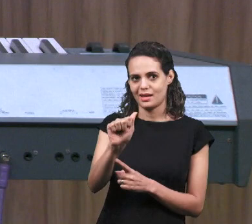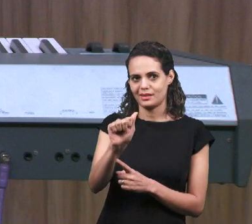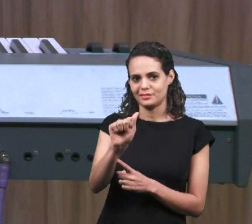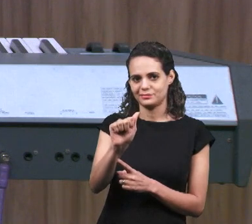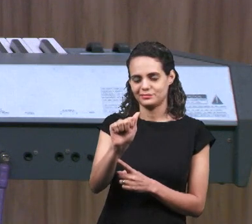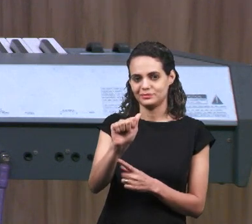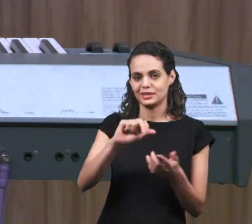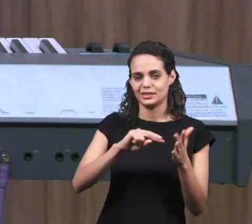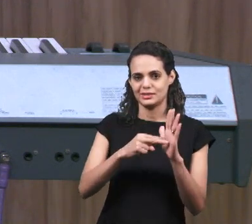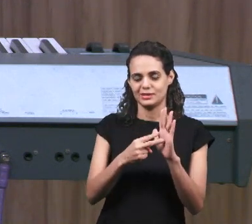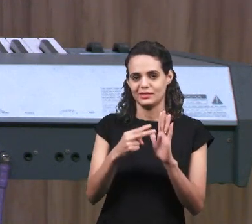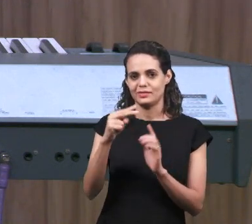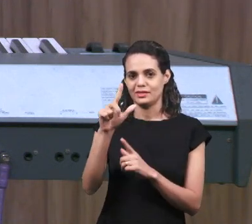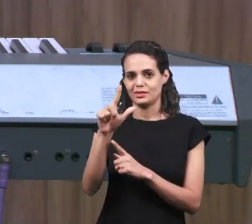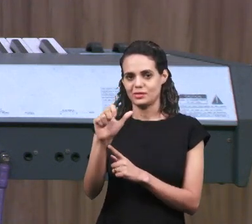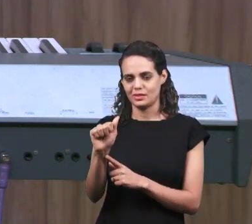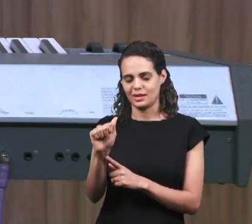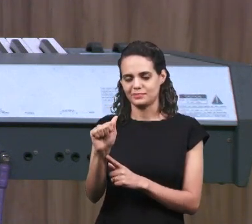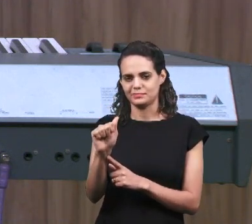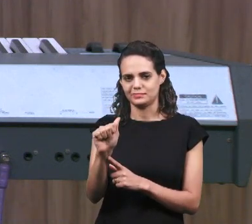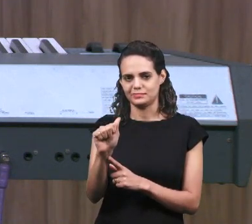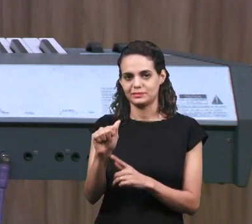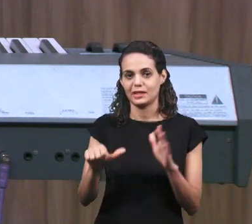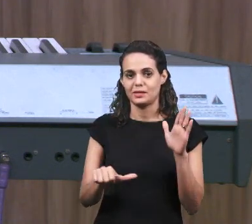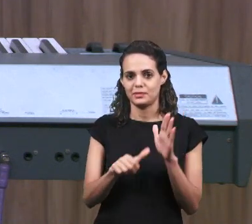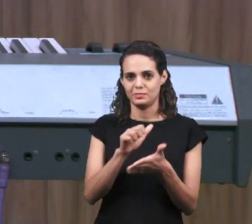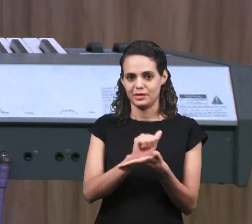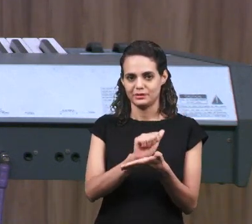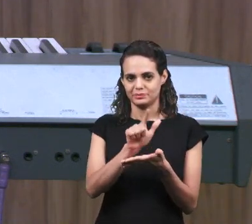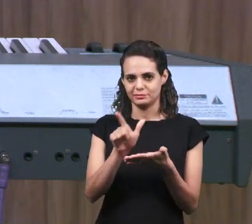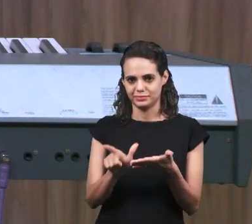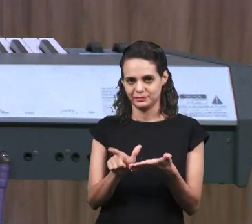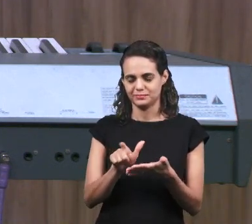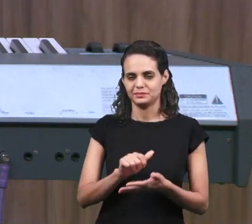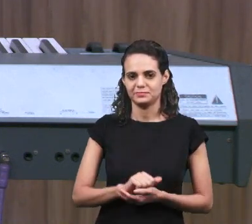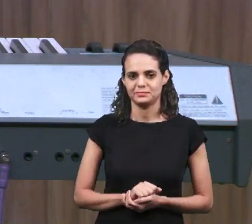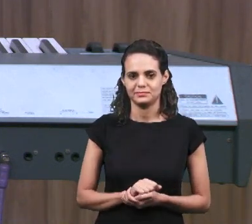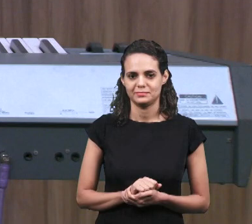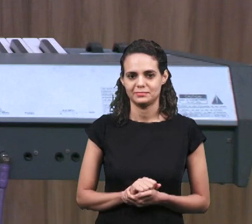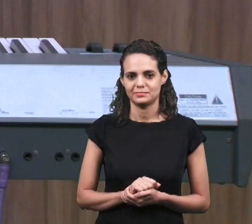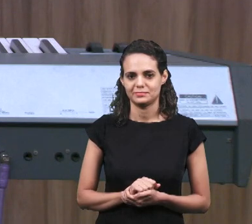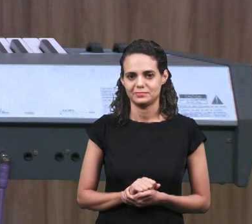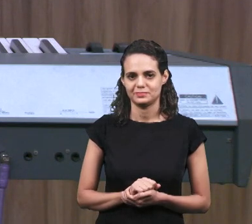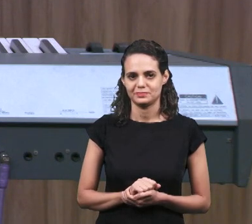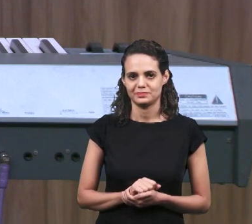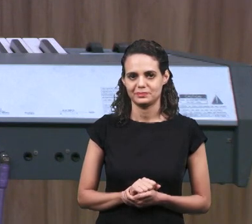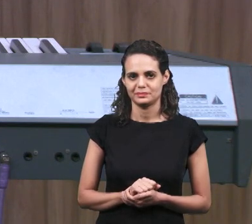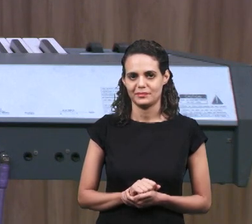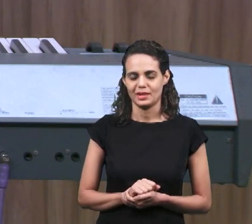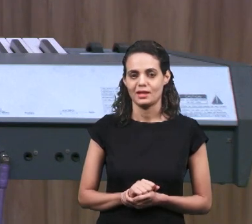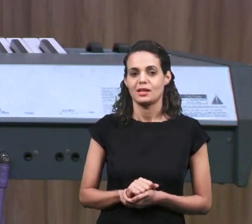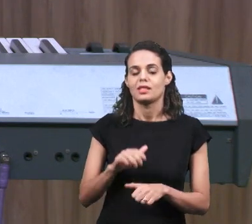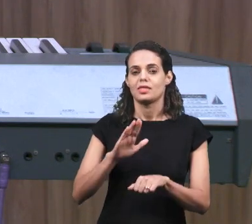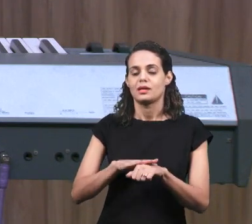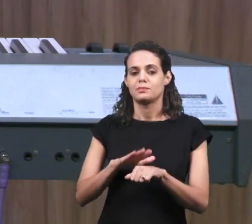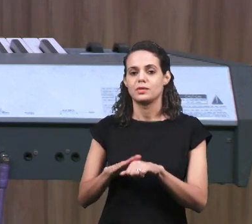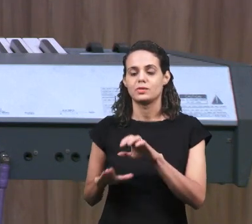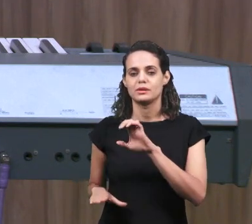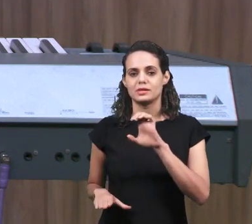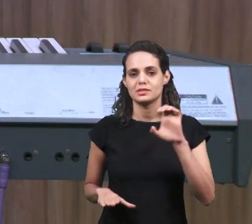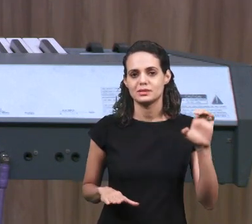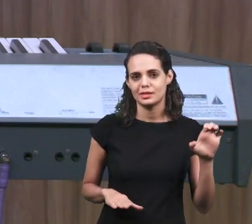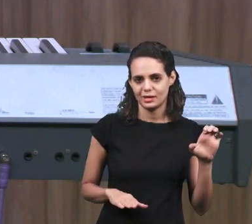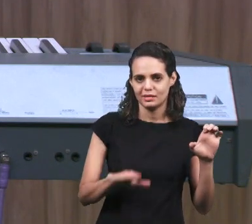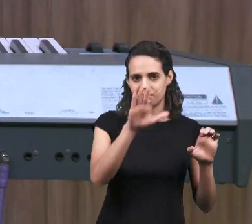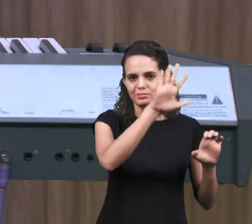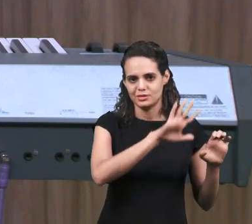a commencé avec le A, qui c'est la première lettre de l'alphabet. Donc, avec la main gauche, on va accompagner cette cifre universelle. Maintenant